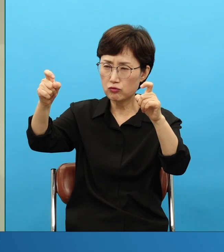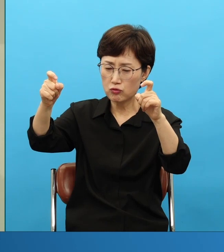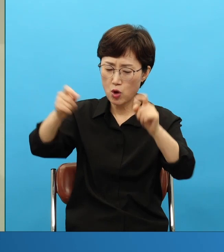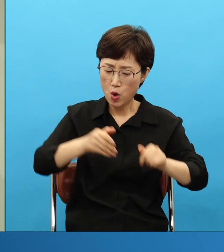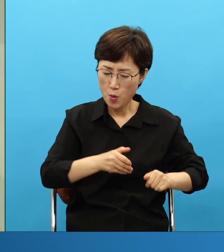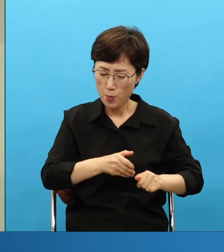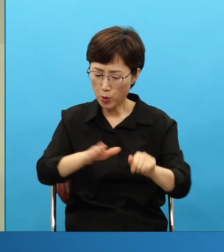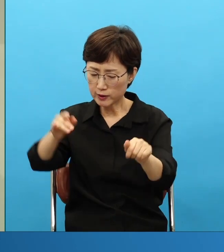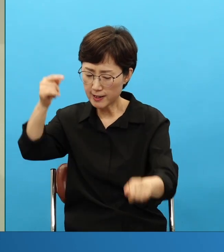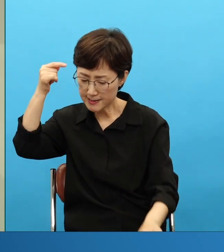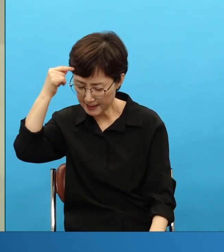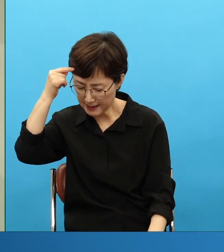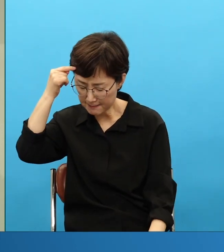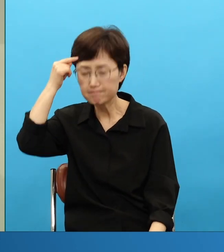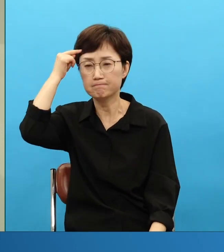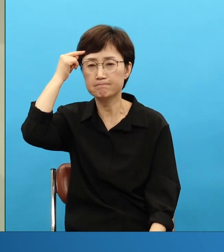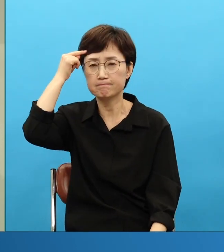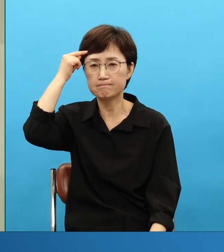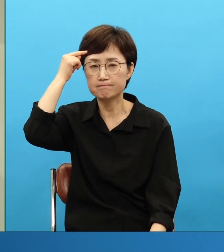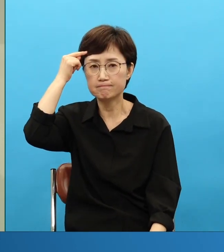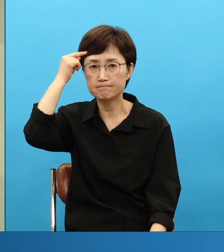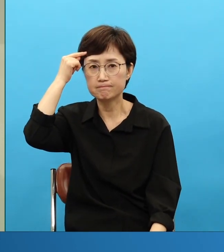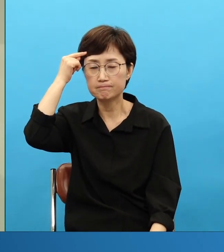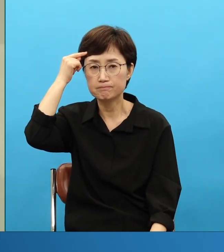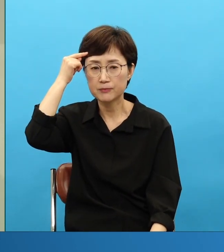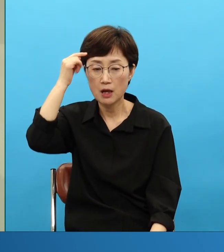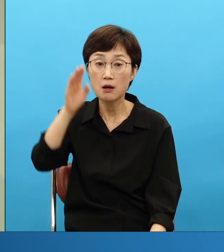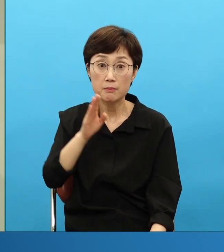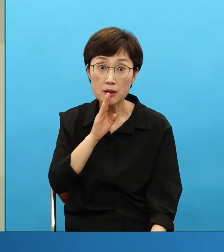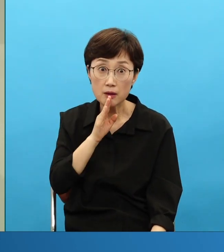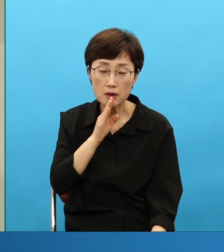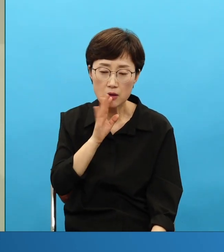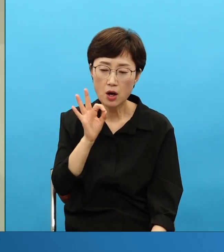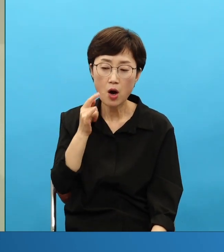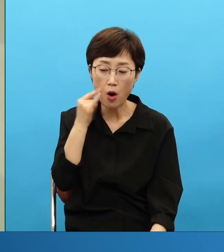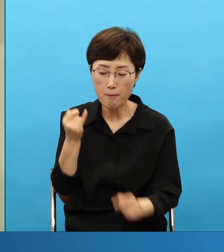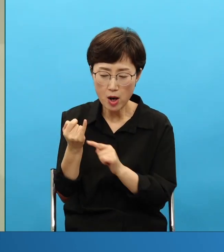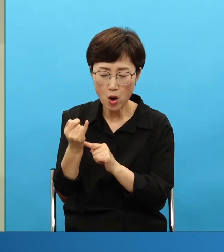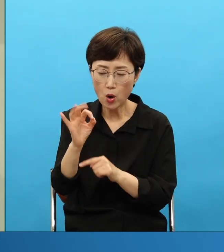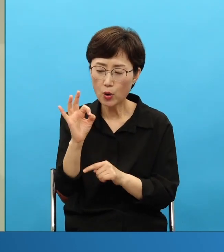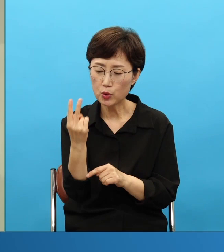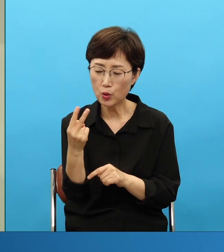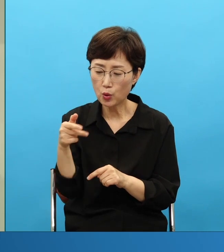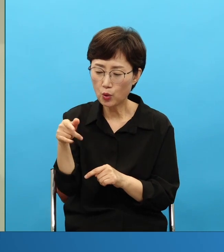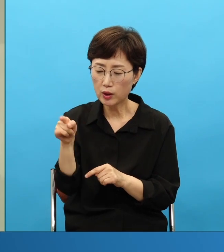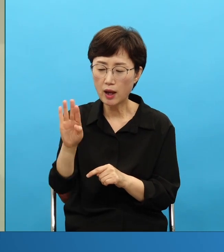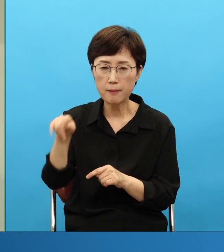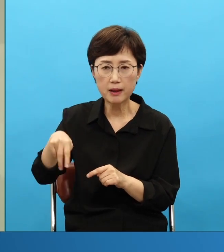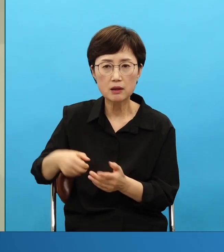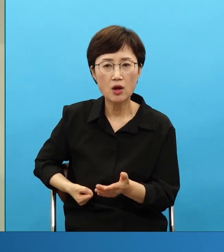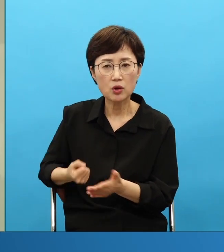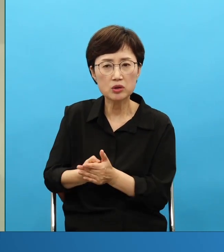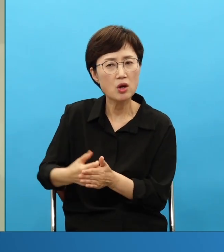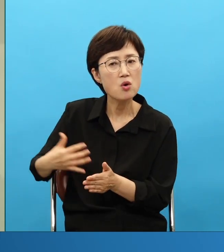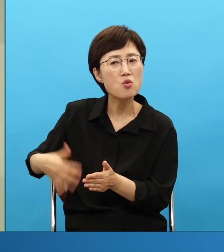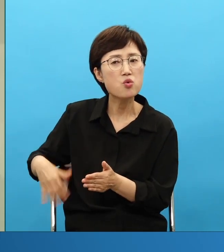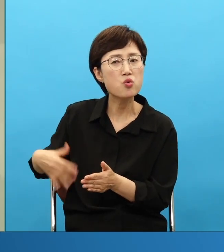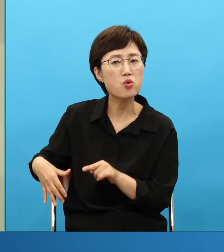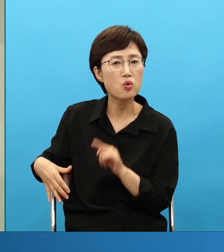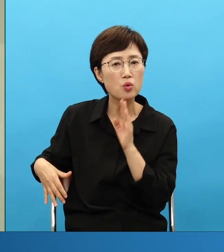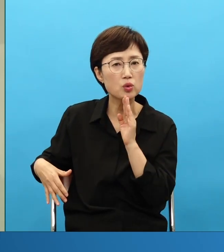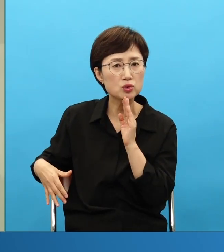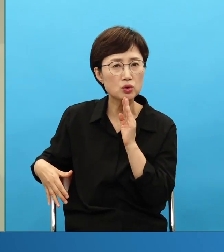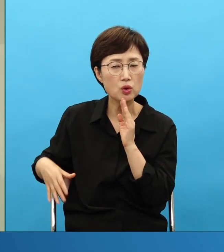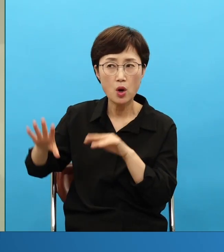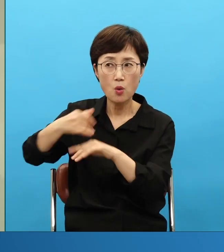of that. 자세히 보세요. But look carefully. 왕궁으로 보내야만 됩니다. She had to send him 이걸 to the 본 palace. 겁니다. That's what she knew. 안 그러면 딴 데 살 수가 없어요. If